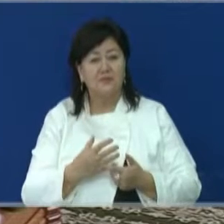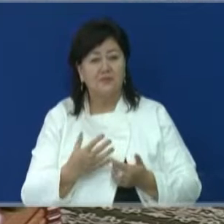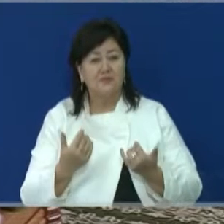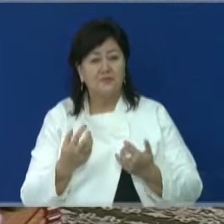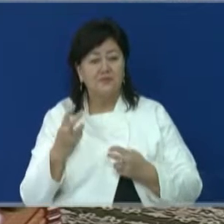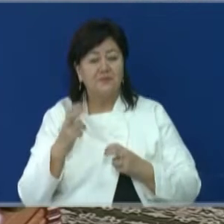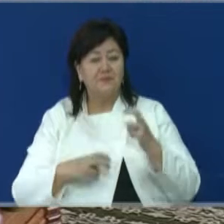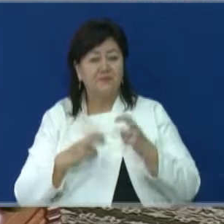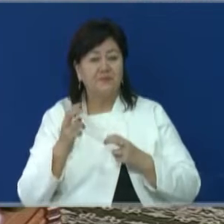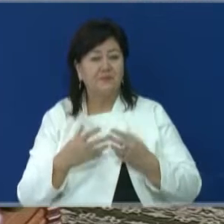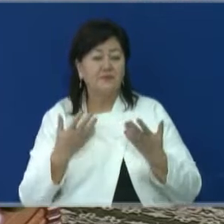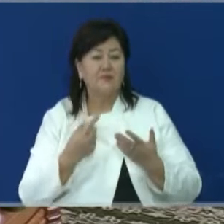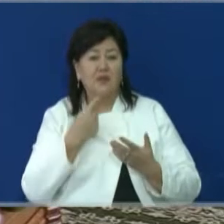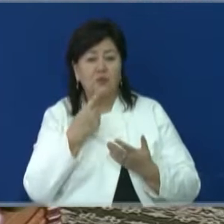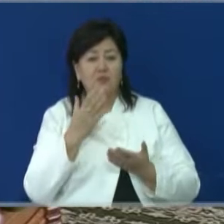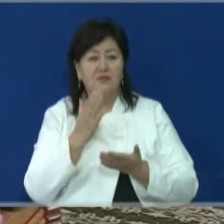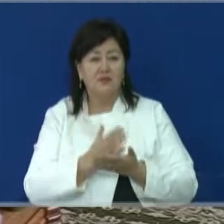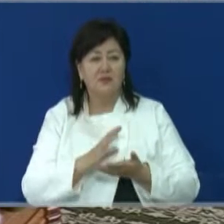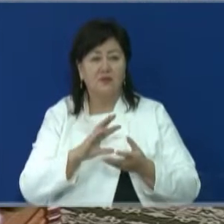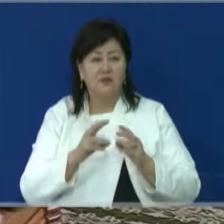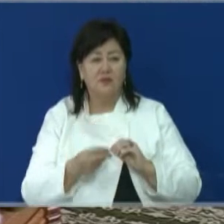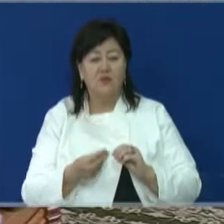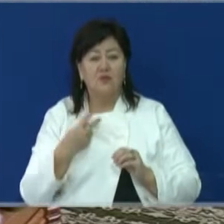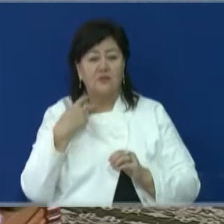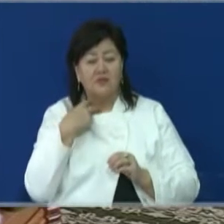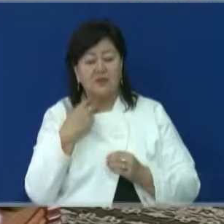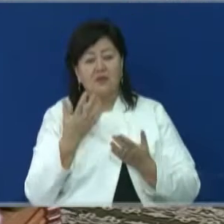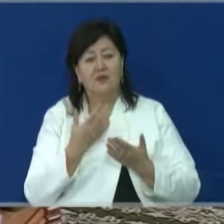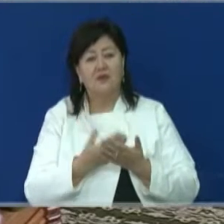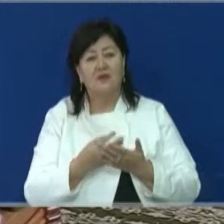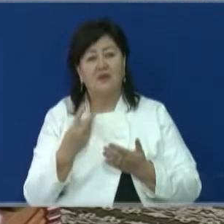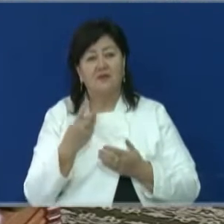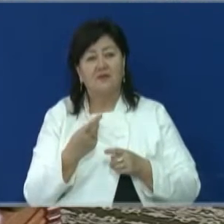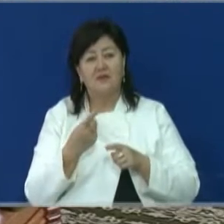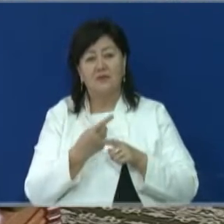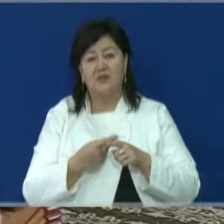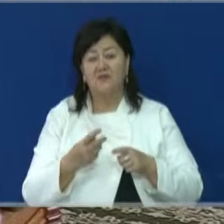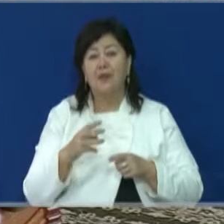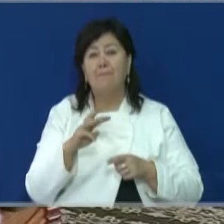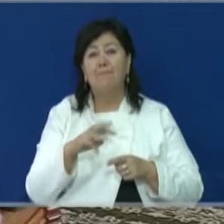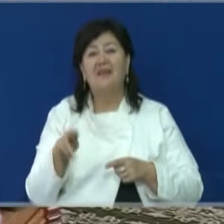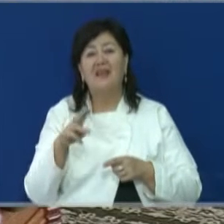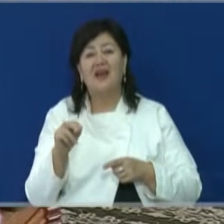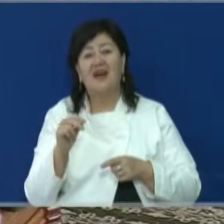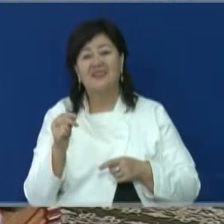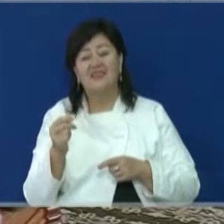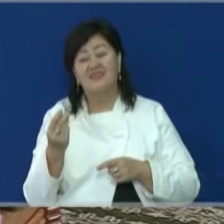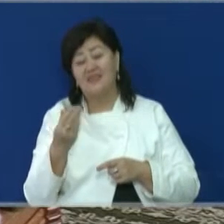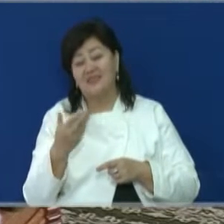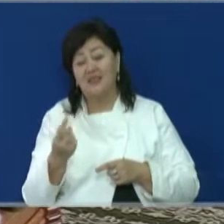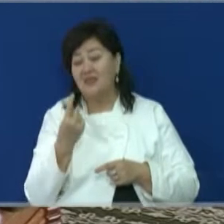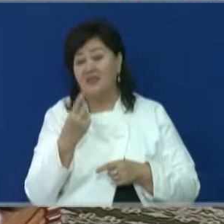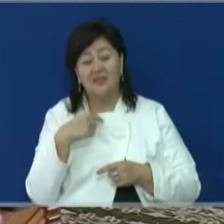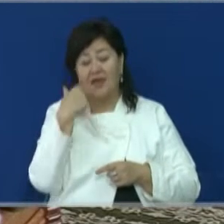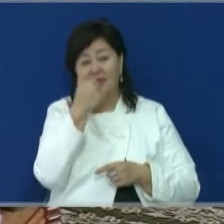Бүгінде кәсіпорында белгілі бір қиындықтар бар. Жалпы кредиторлық берешек шамамен 2,19 миллиард теңгені құрайды. Бұл бір жылдың ішінде